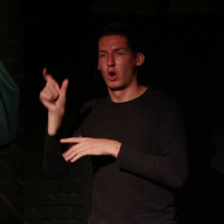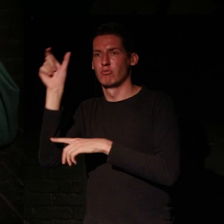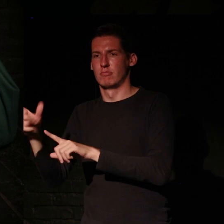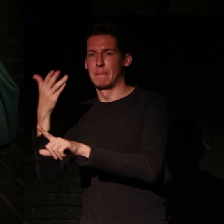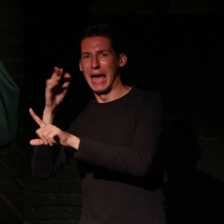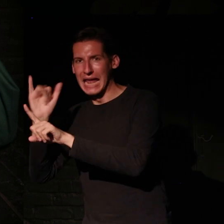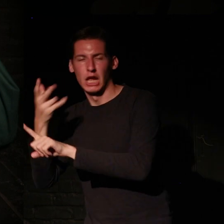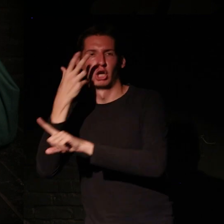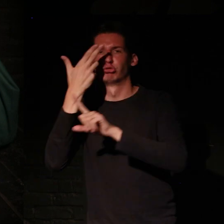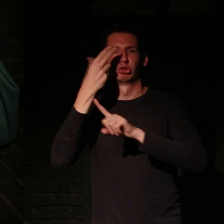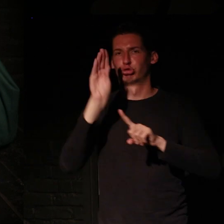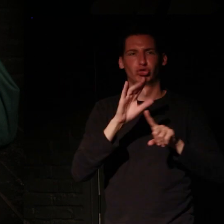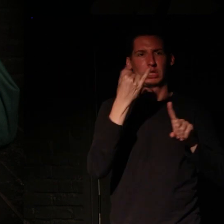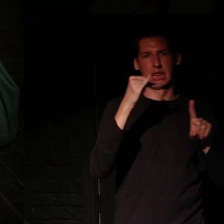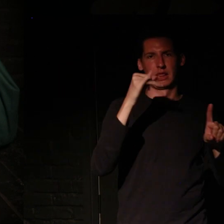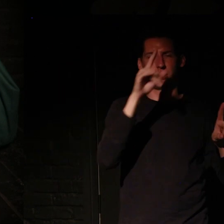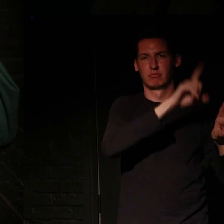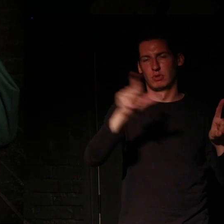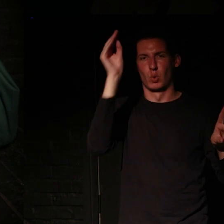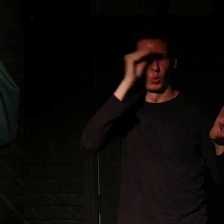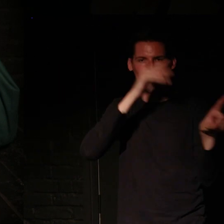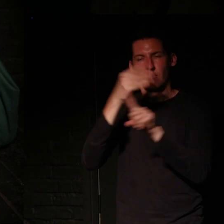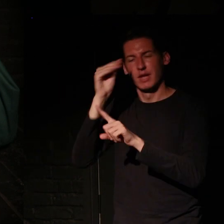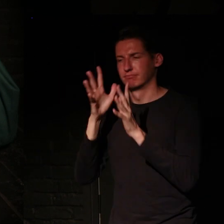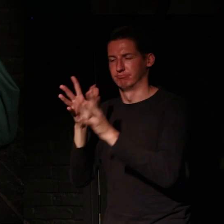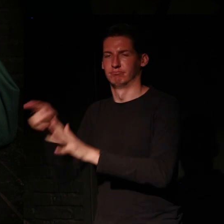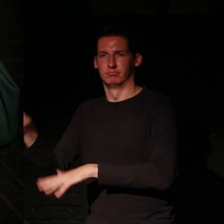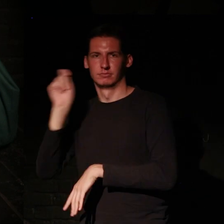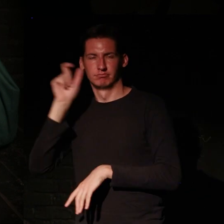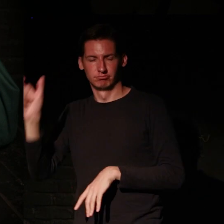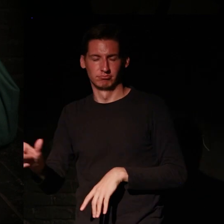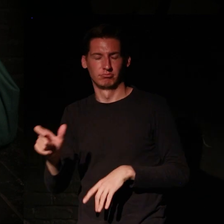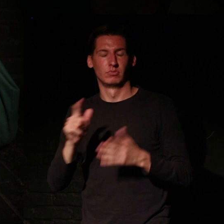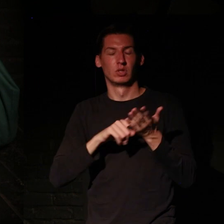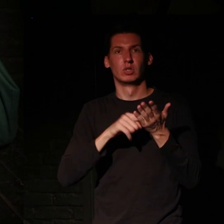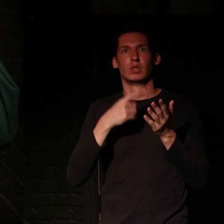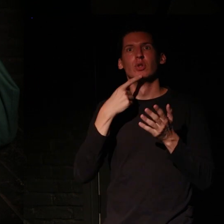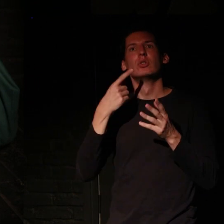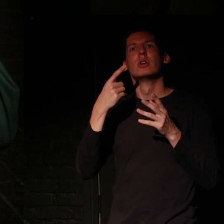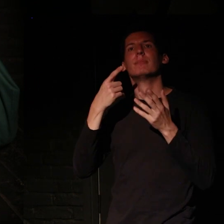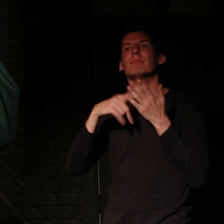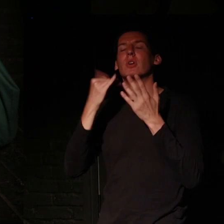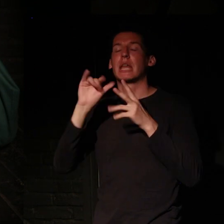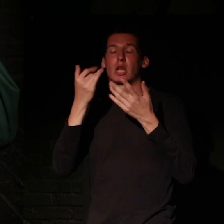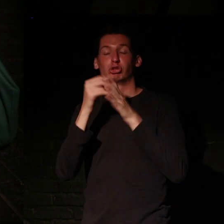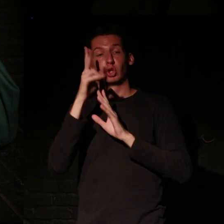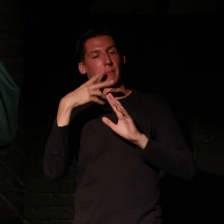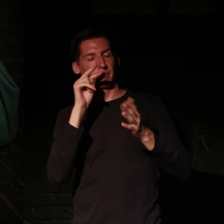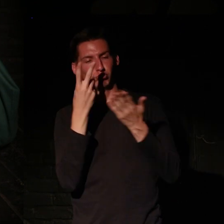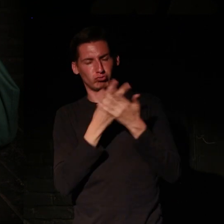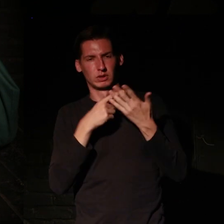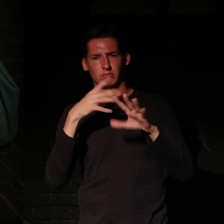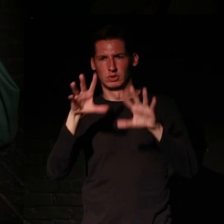uczniów, wpłynęły na tę interpretację o umiłowanym uczniu Jezusa jako